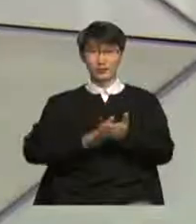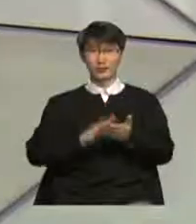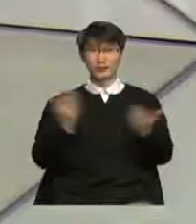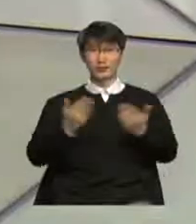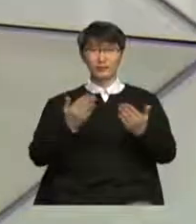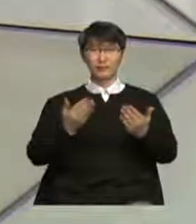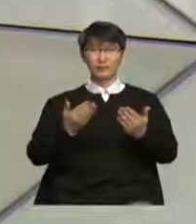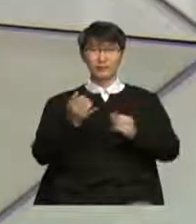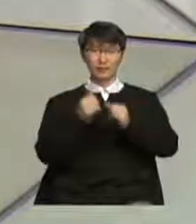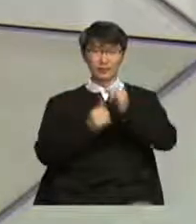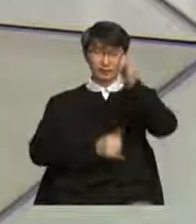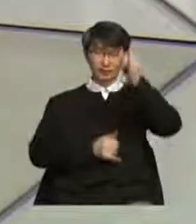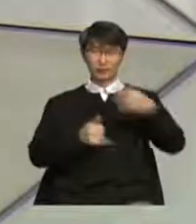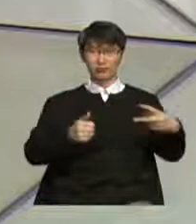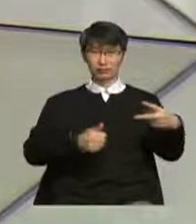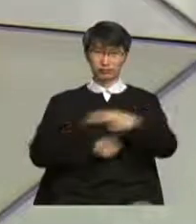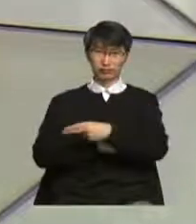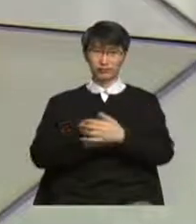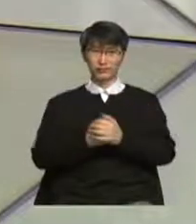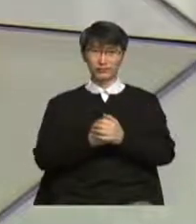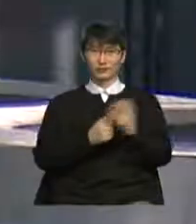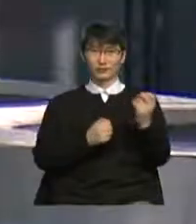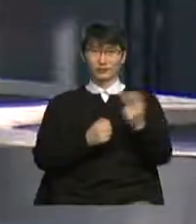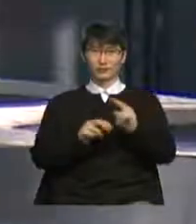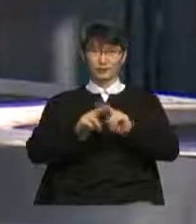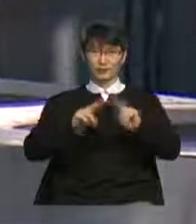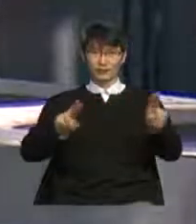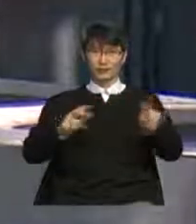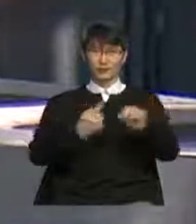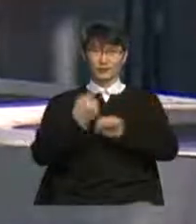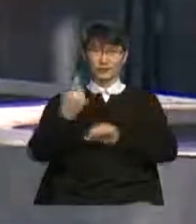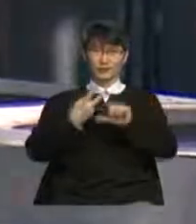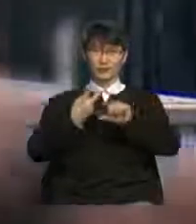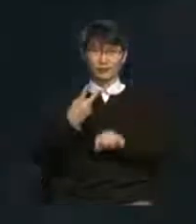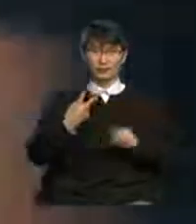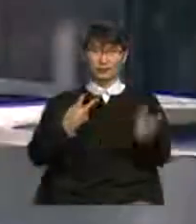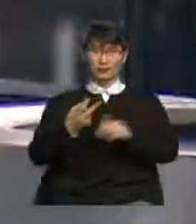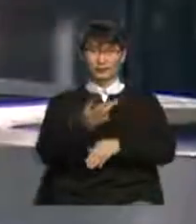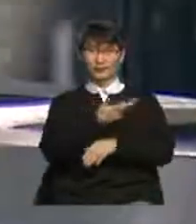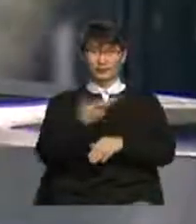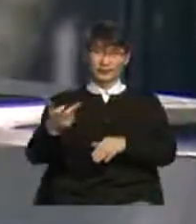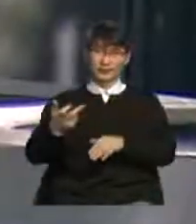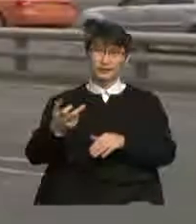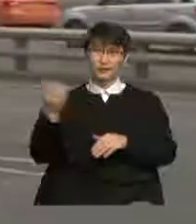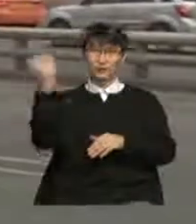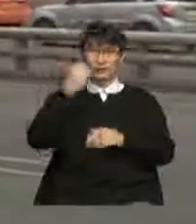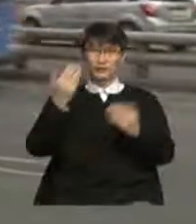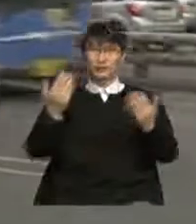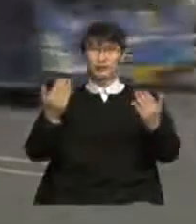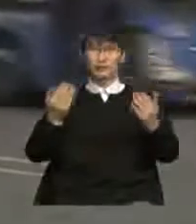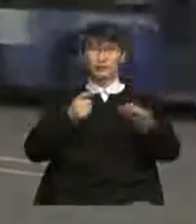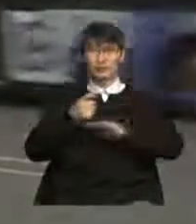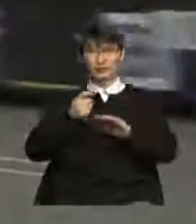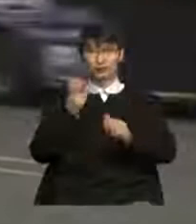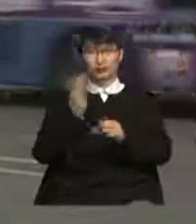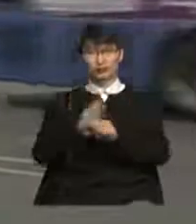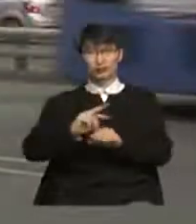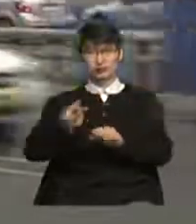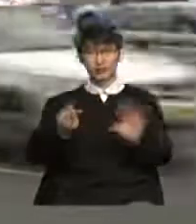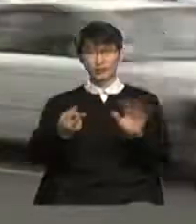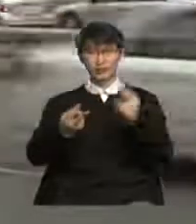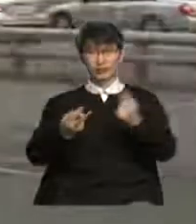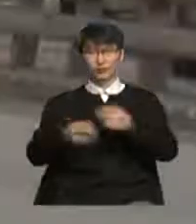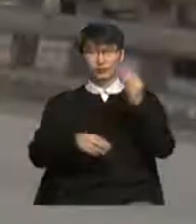경력을 폐지할 계획입니다. 이외에도 내년 2월부터는 대형 승합과 고급 택시가 중형으로 전환하지 않아도